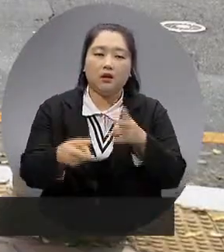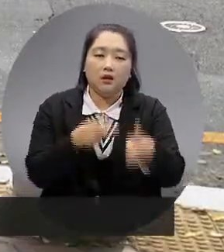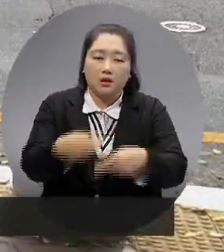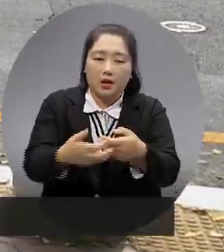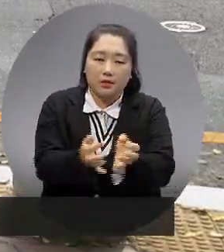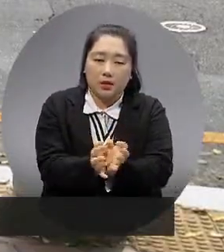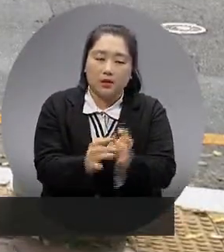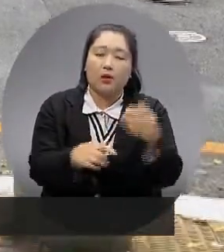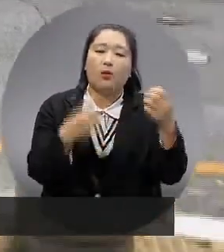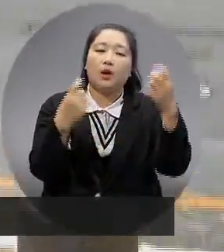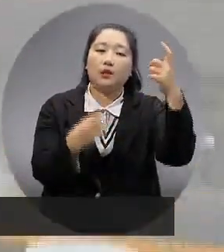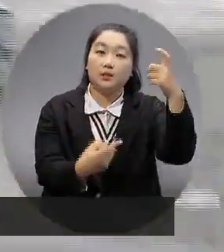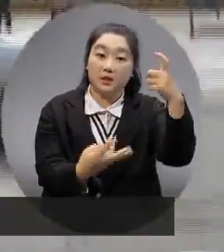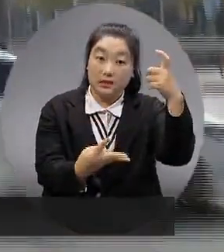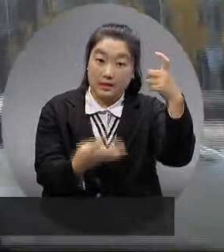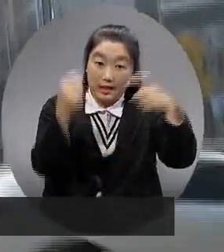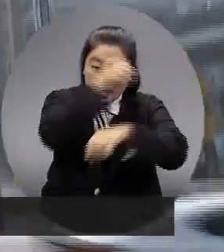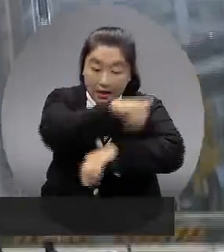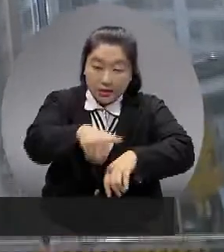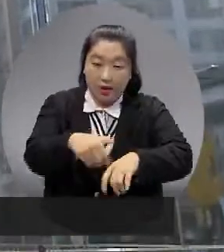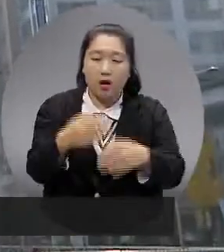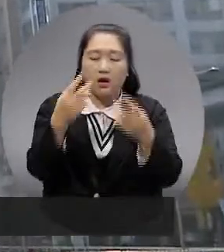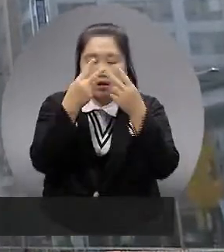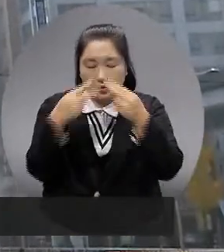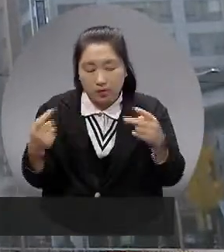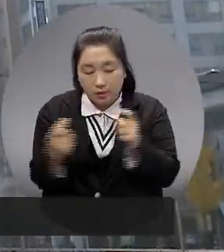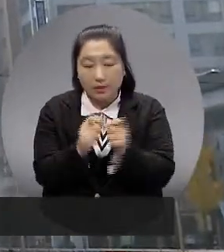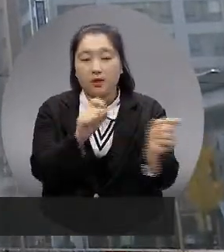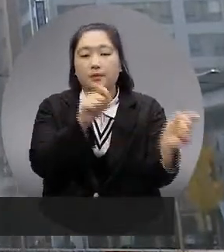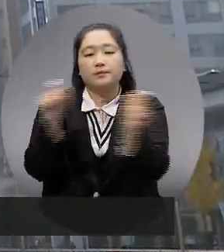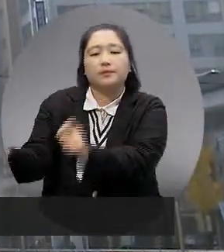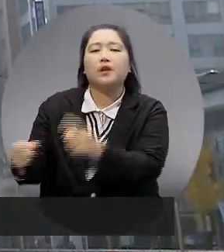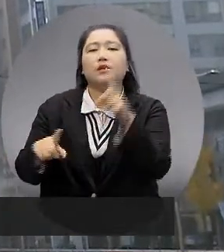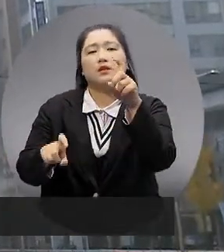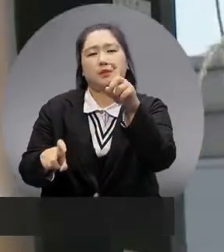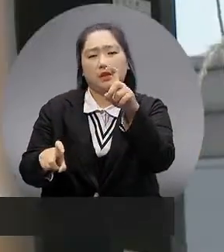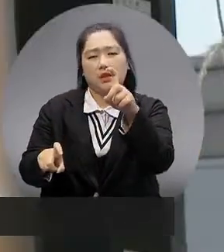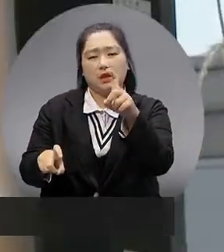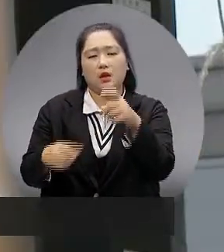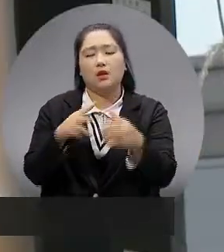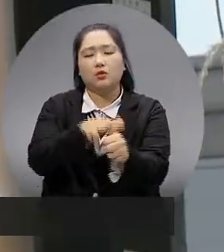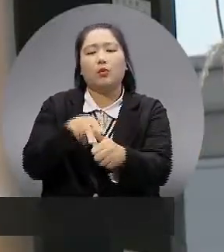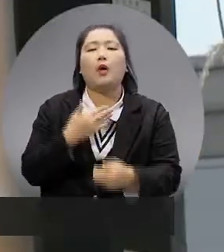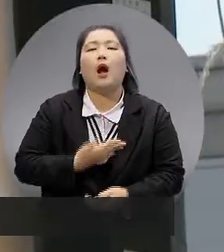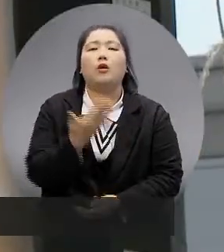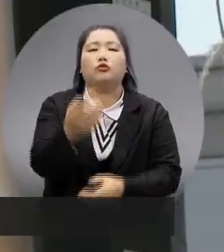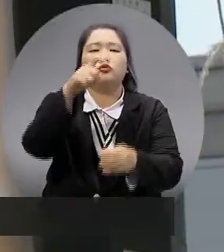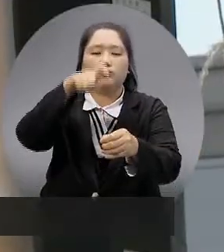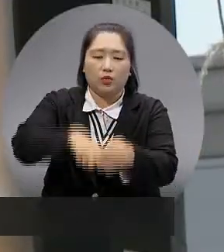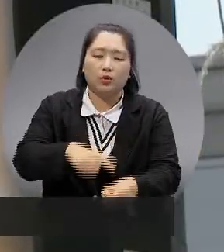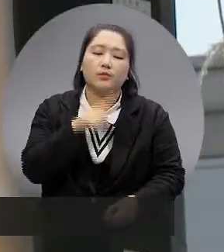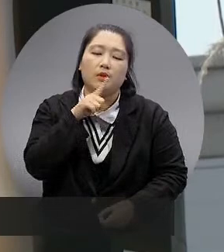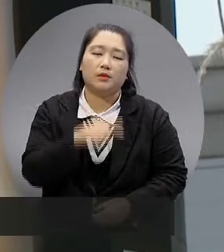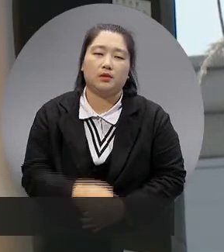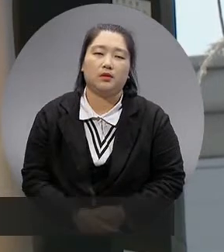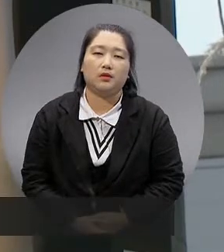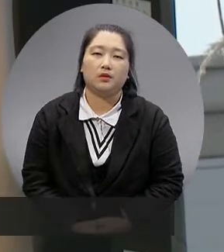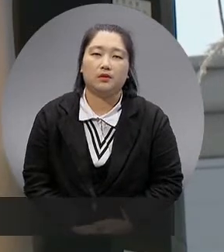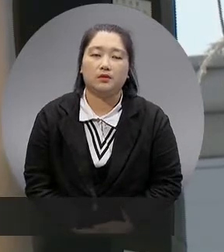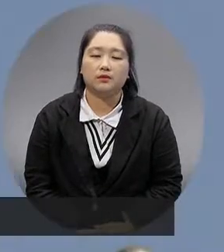앞서 4일로 예정된 행사를 애도 기간을 맞아 11일로 변경하면서 정보를 알리기 위한 취지였다고